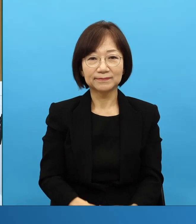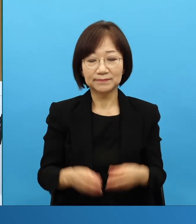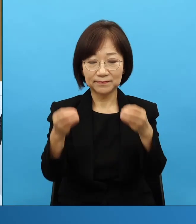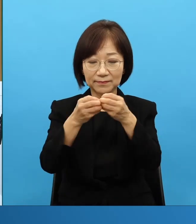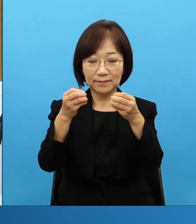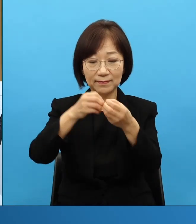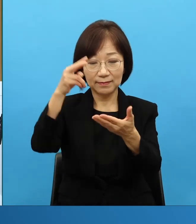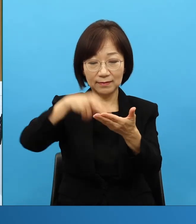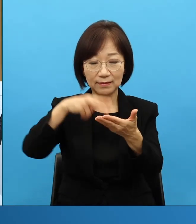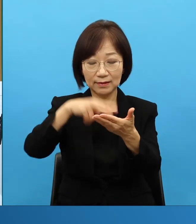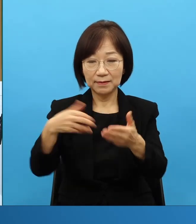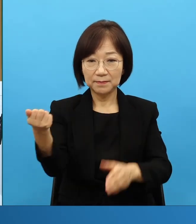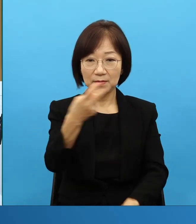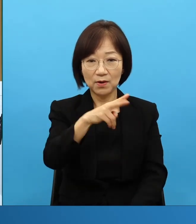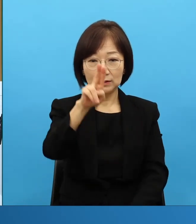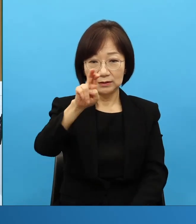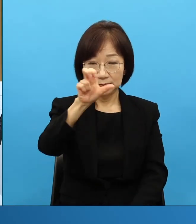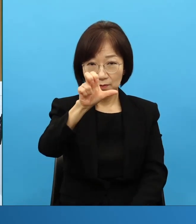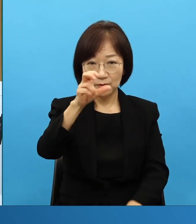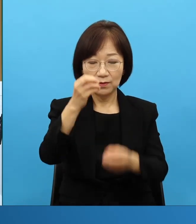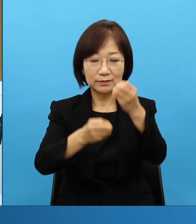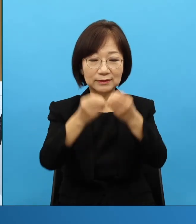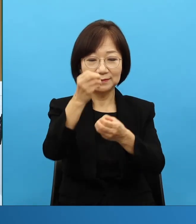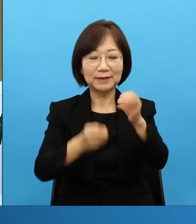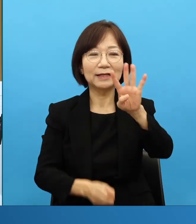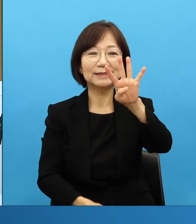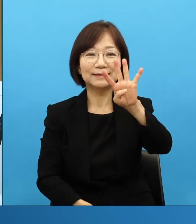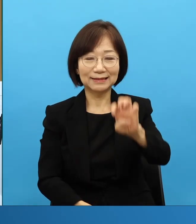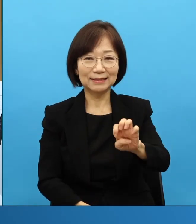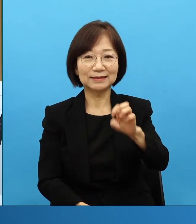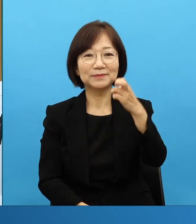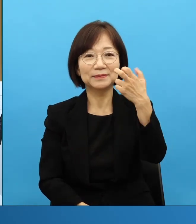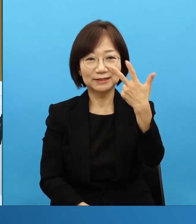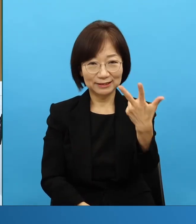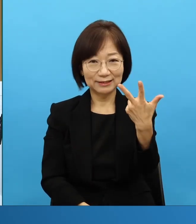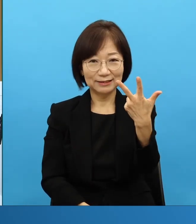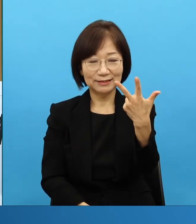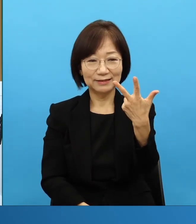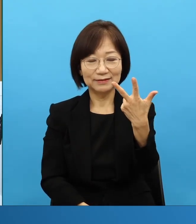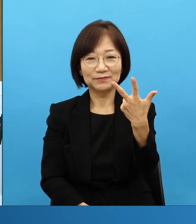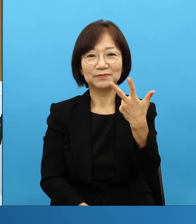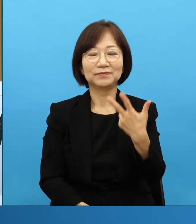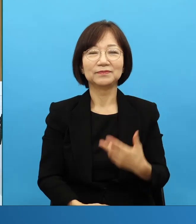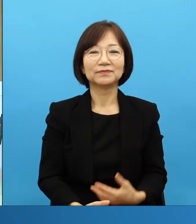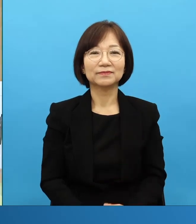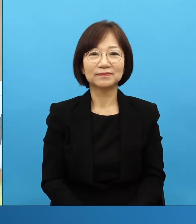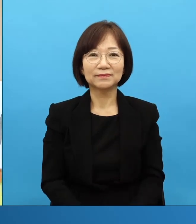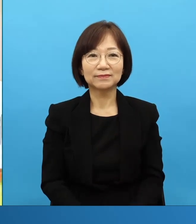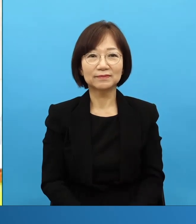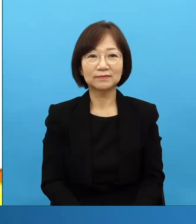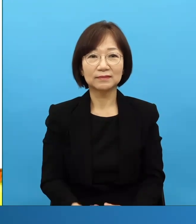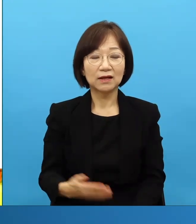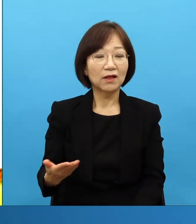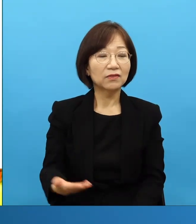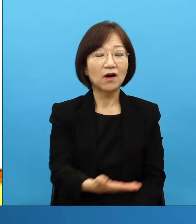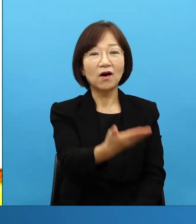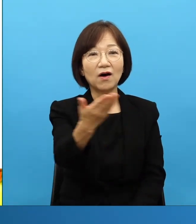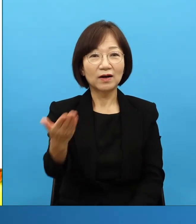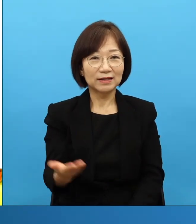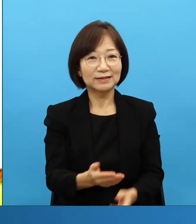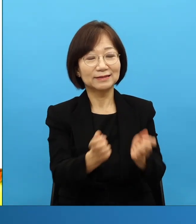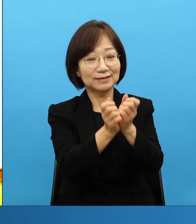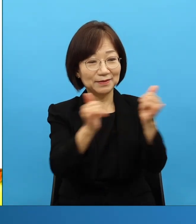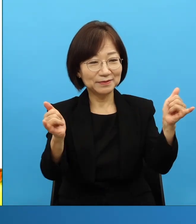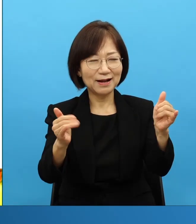교동문 25번 시편 47편입니다. Responsive reading number 25, Psalms chapter 47. 너희